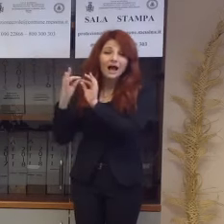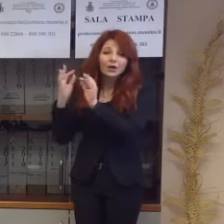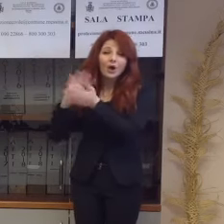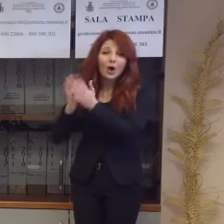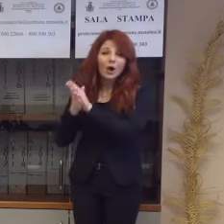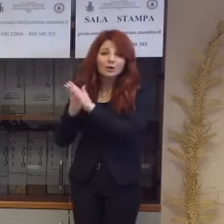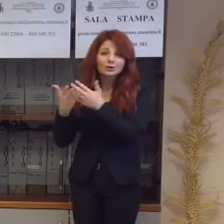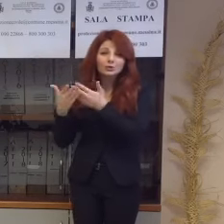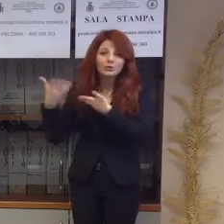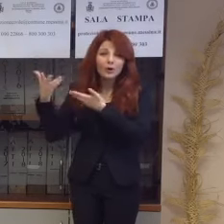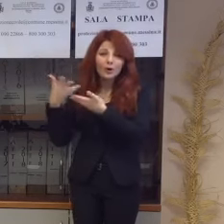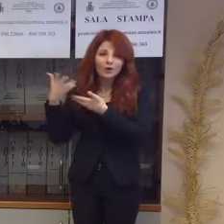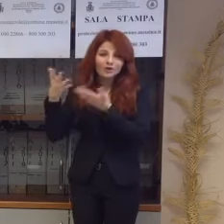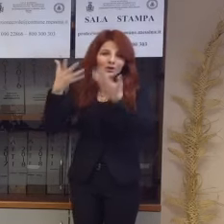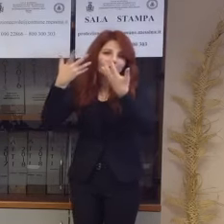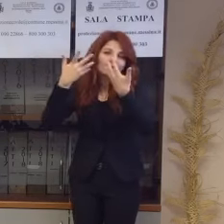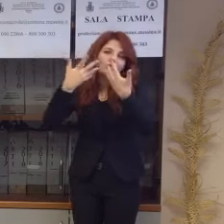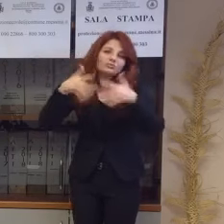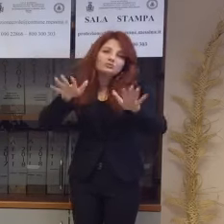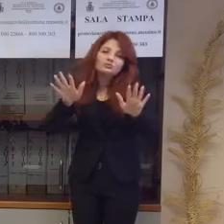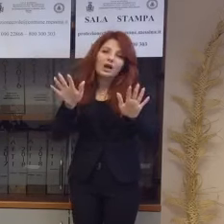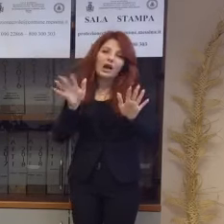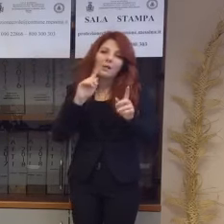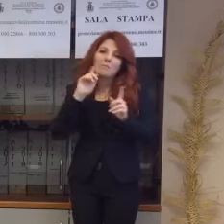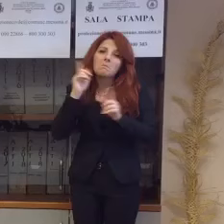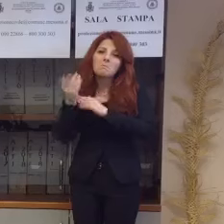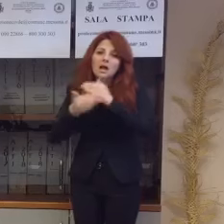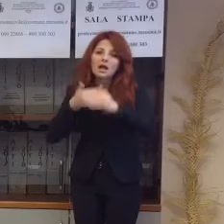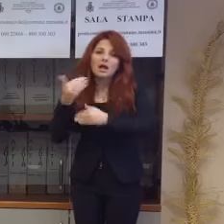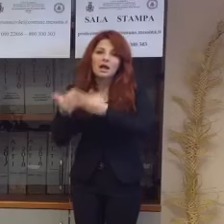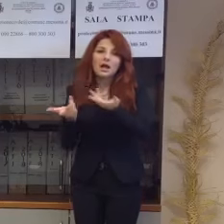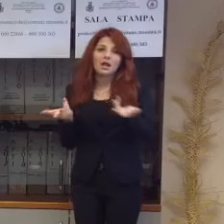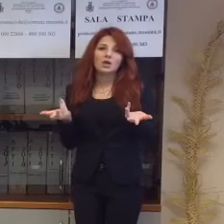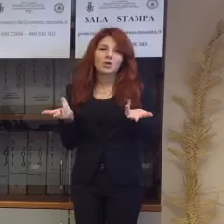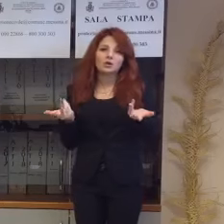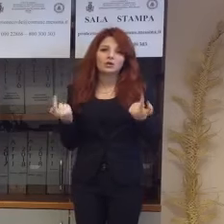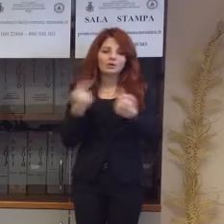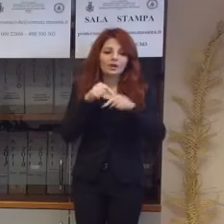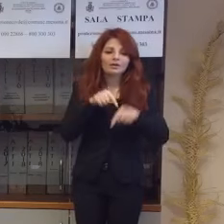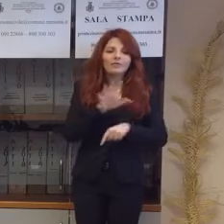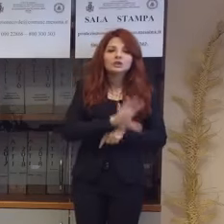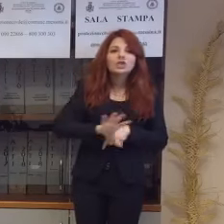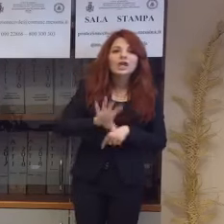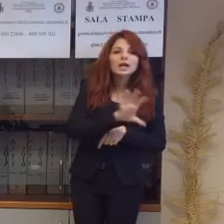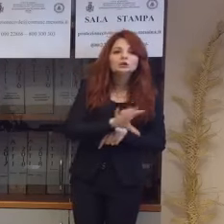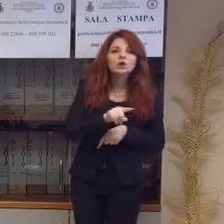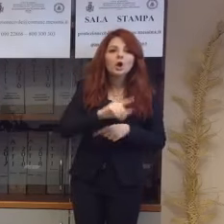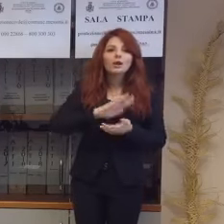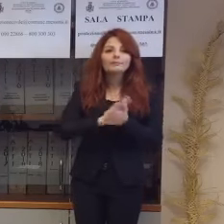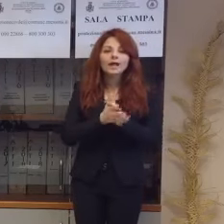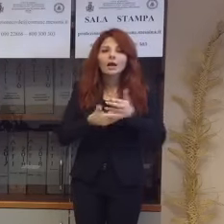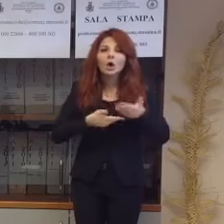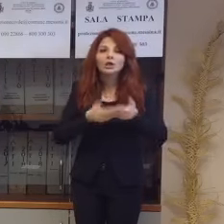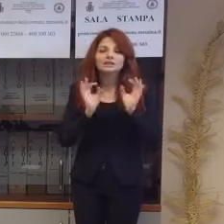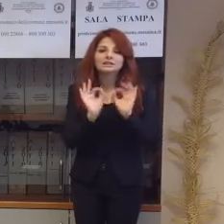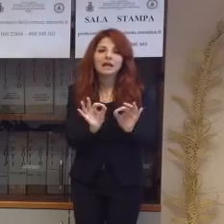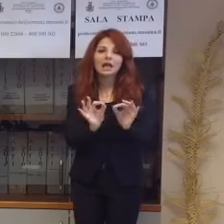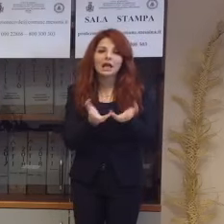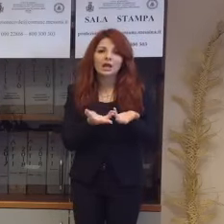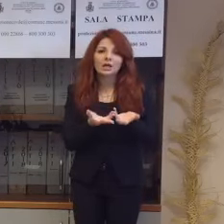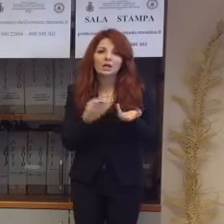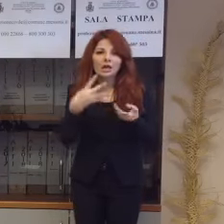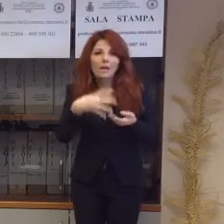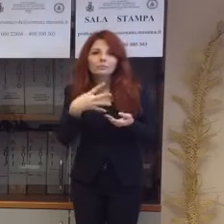l'accordo con l'INPS in ambito regionale, avremmo potuto fare i controlli che voi ci chiedete nelle vostre letterine. A proposito,